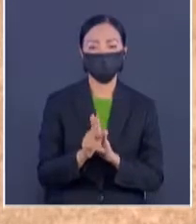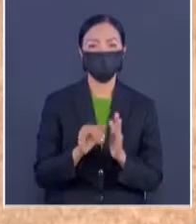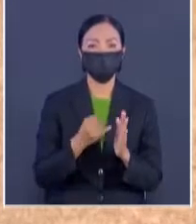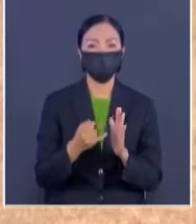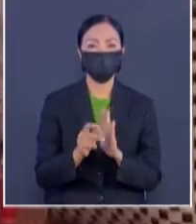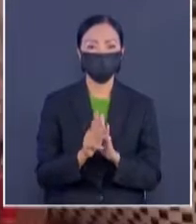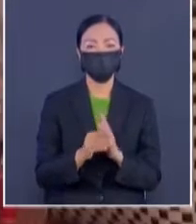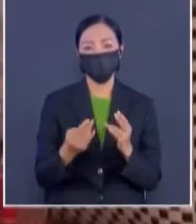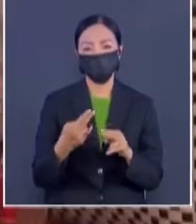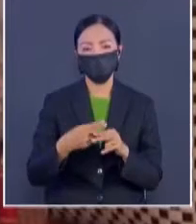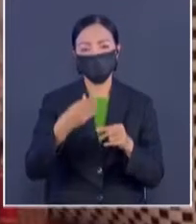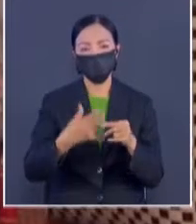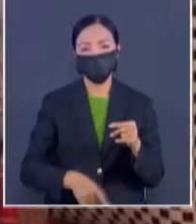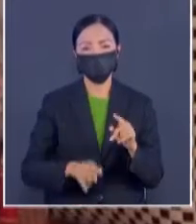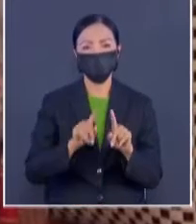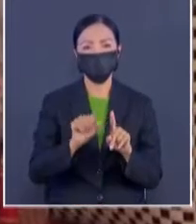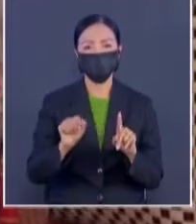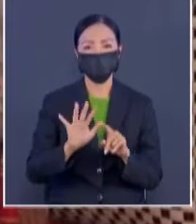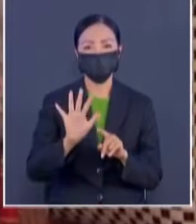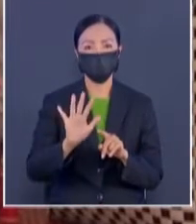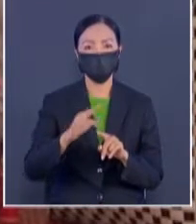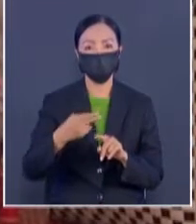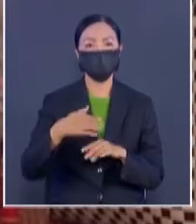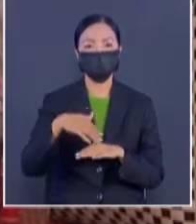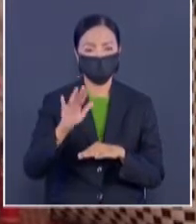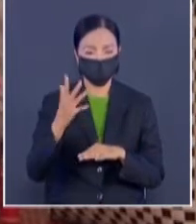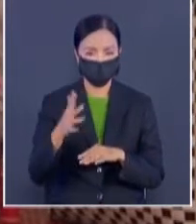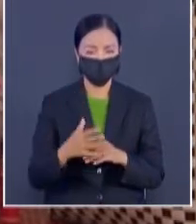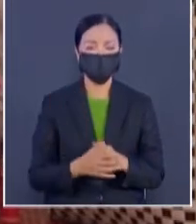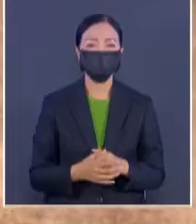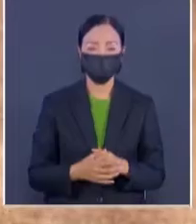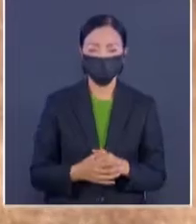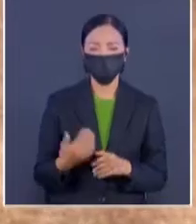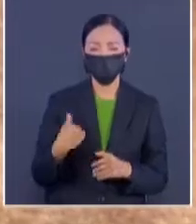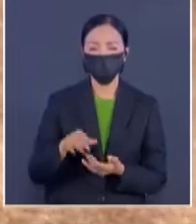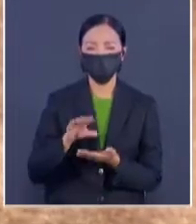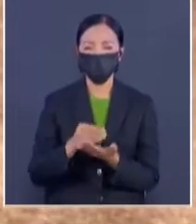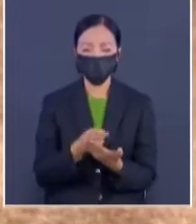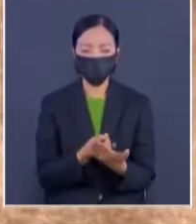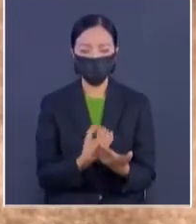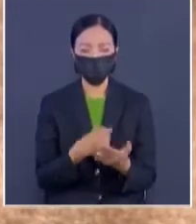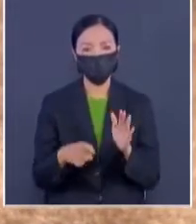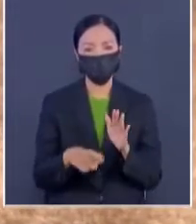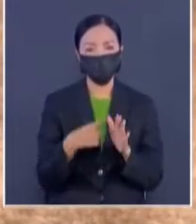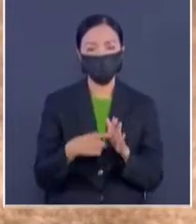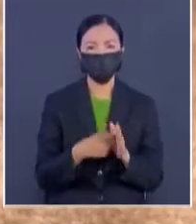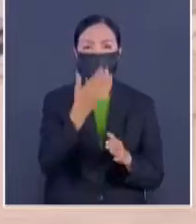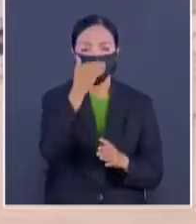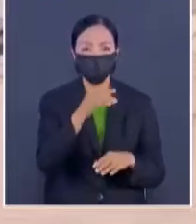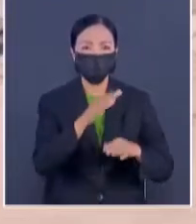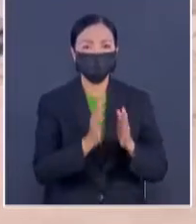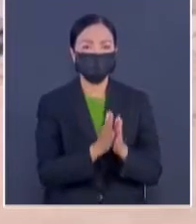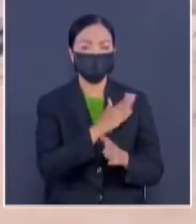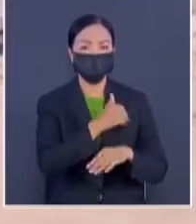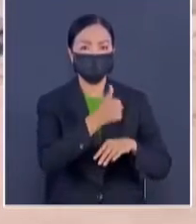าสุดตัวเลขผู้ลงชื่อนั้นเกิน 150,000 รายชื่อแล้วคราวนี้มีข้อมูลออกมานะคะว่าสาเหตุของการถอดถอนเ